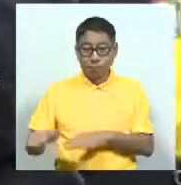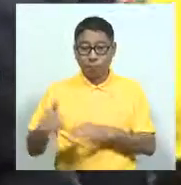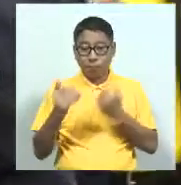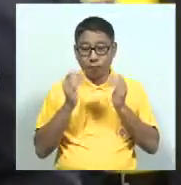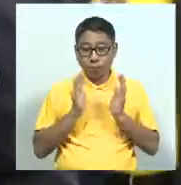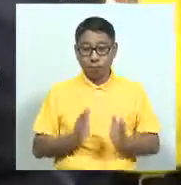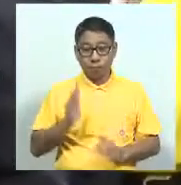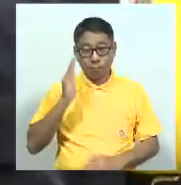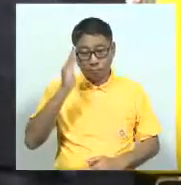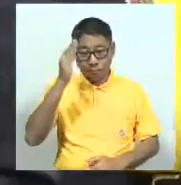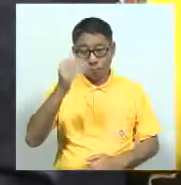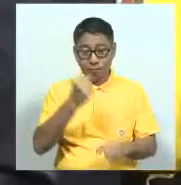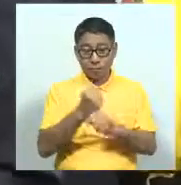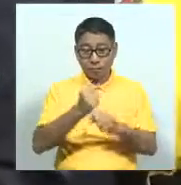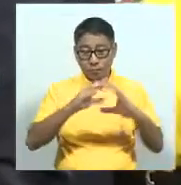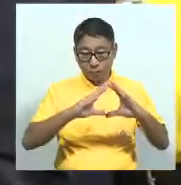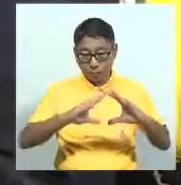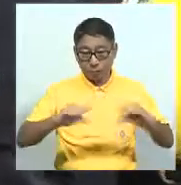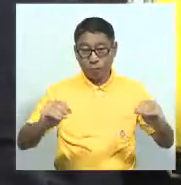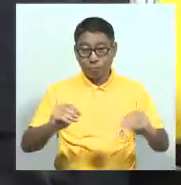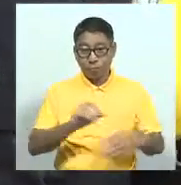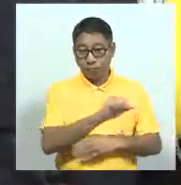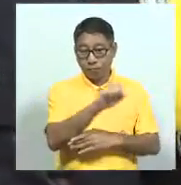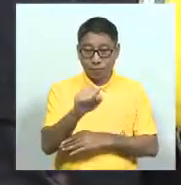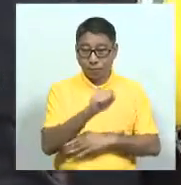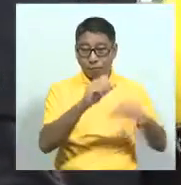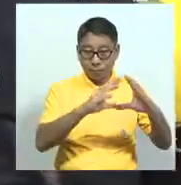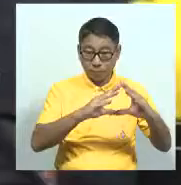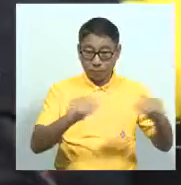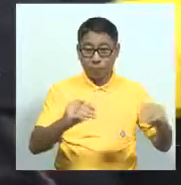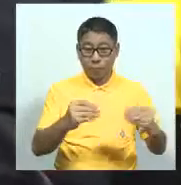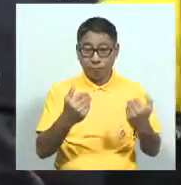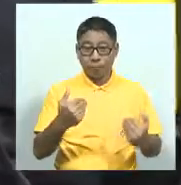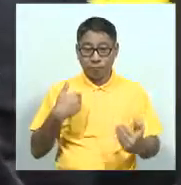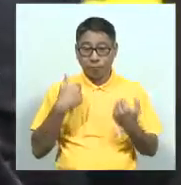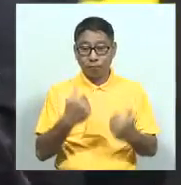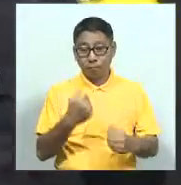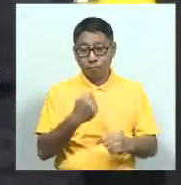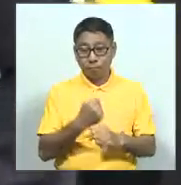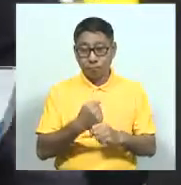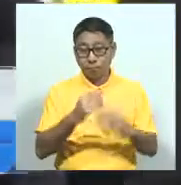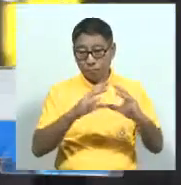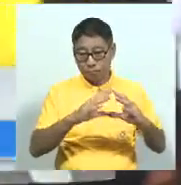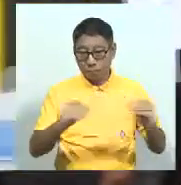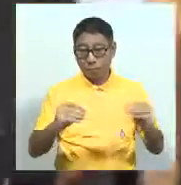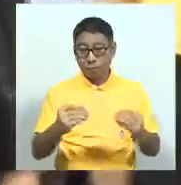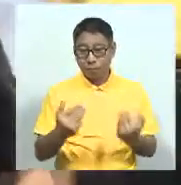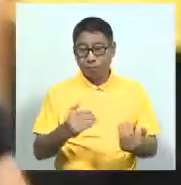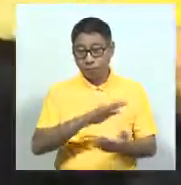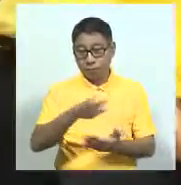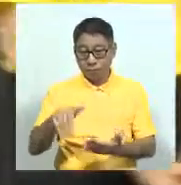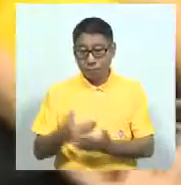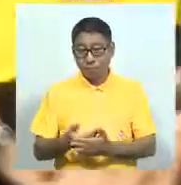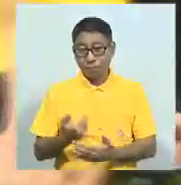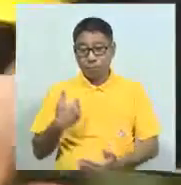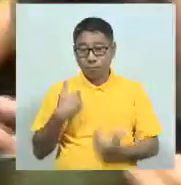นต่อไปเนี่ย ทำให้สงบไงทำให้สภาสงบไงทำไมไม่บอกเขาว่าทำให้สงบบ้างอะอยู่ที่พวกเราคนนั่นแหละ มั่นใจ